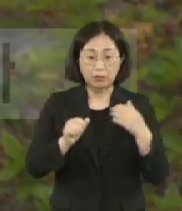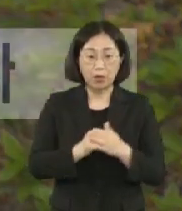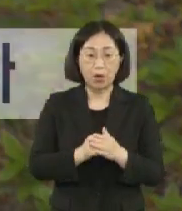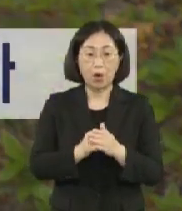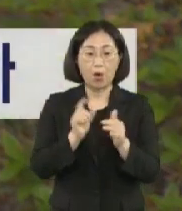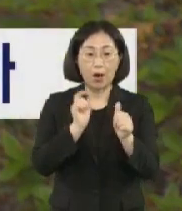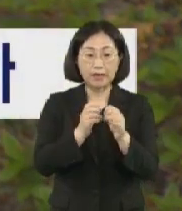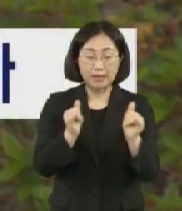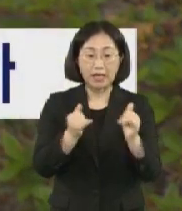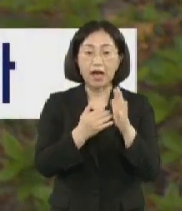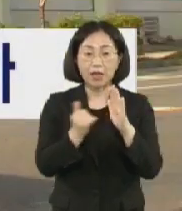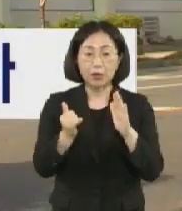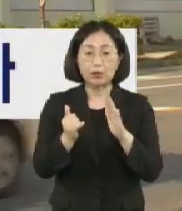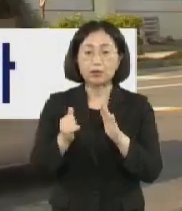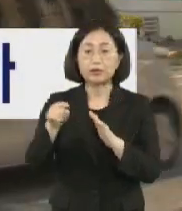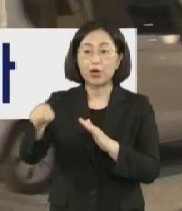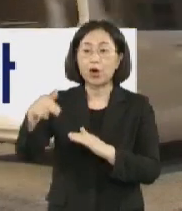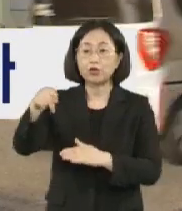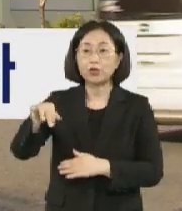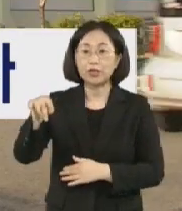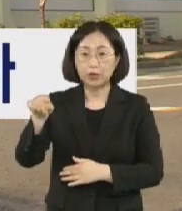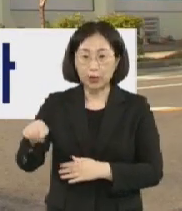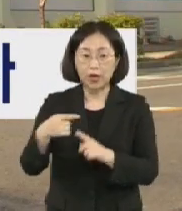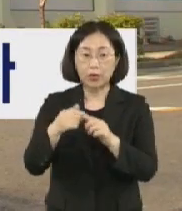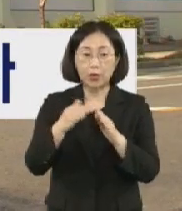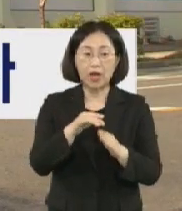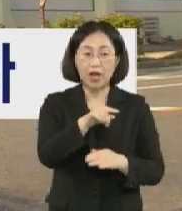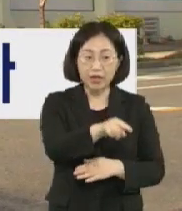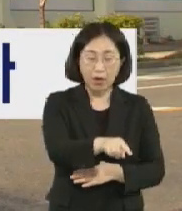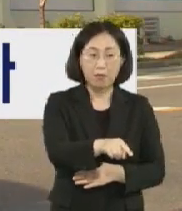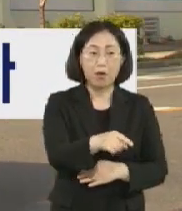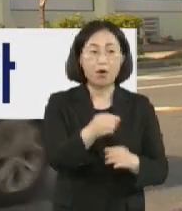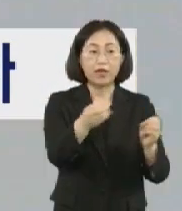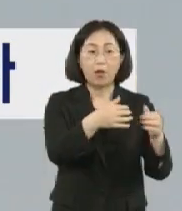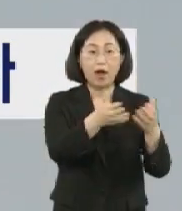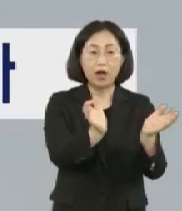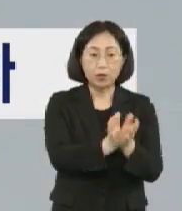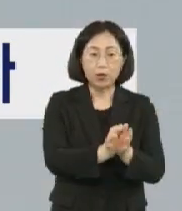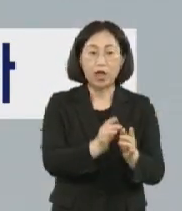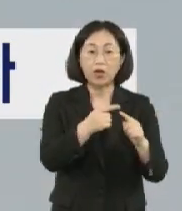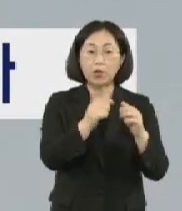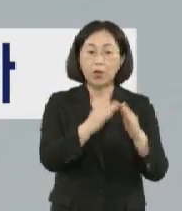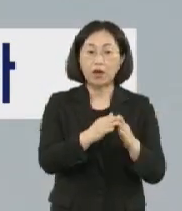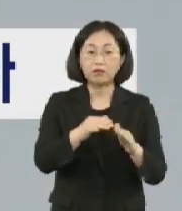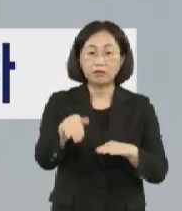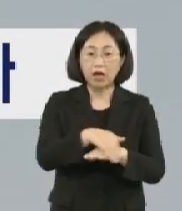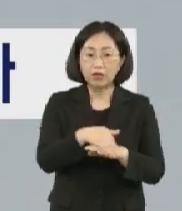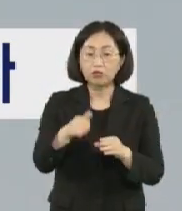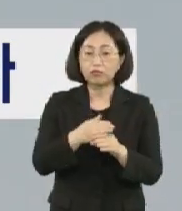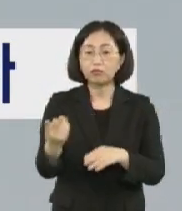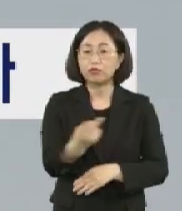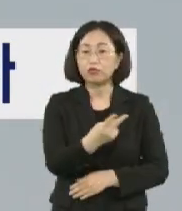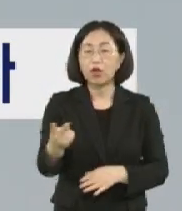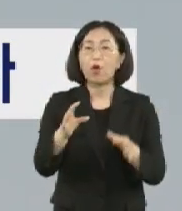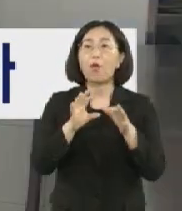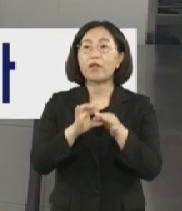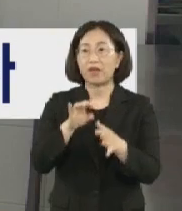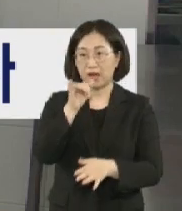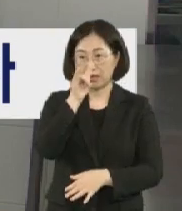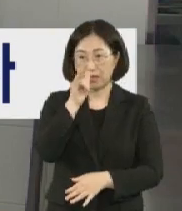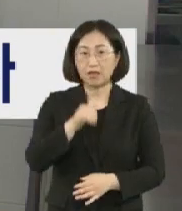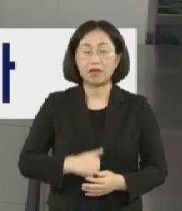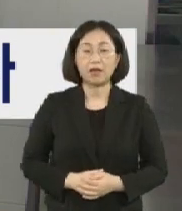중 일부는 중리동의 교회를, 일부는 대화동의 교회를 다녔다는 점에서 두 집단 감염 간의 연관성이 있을 것으로 보고